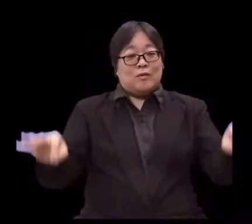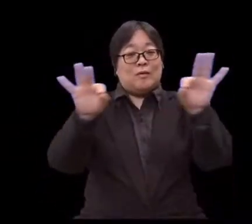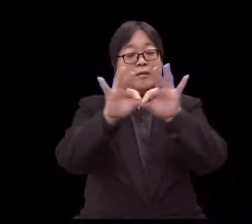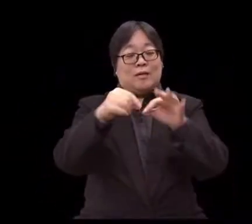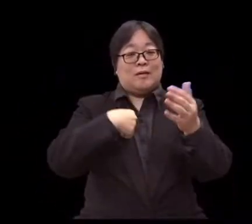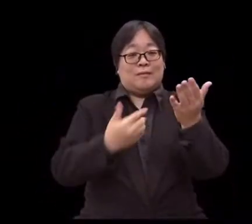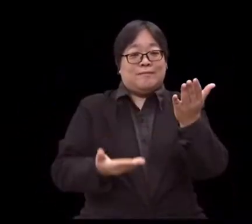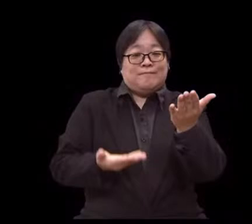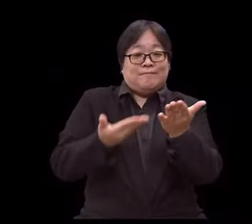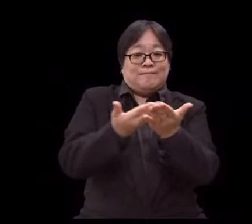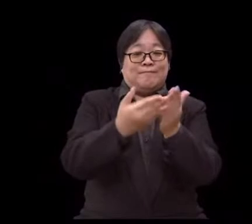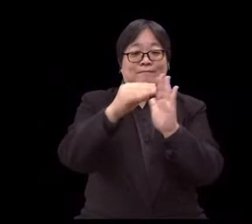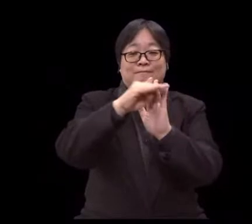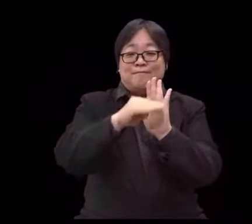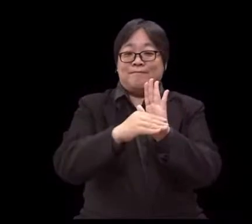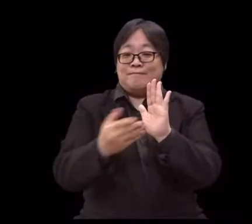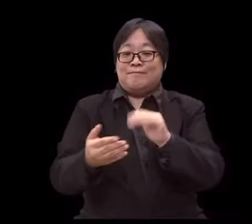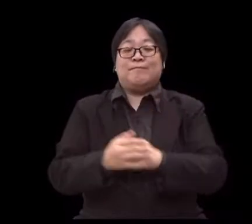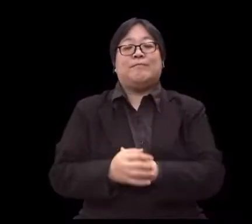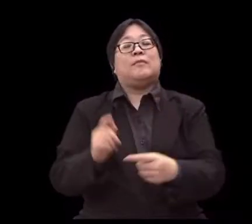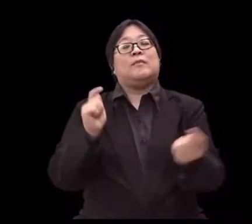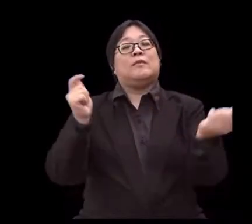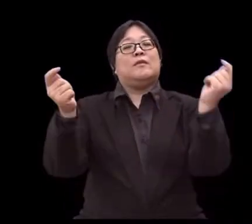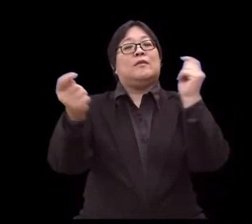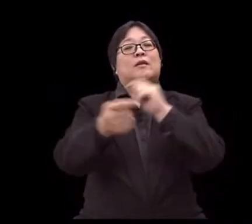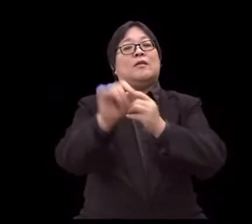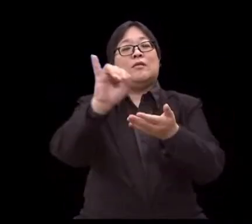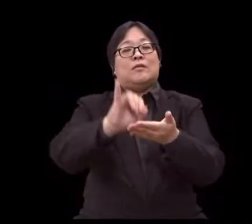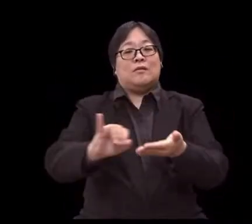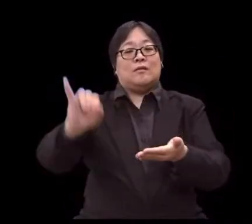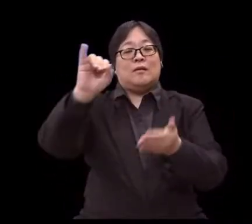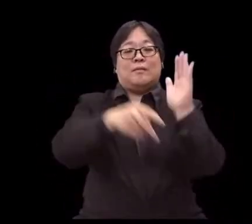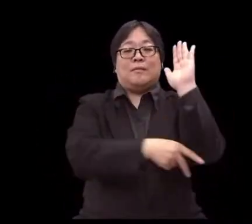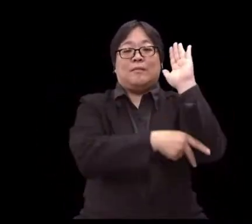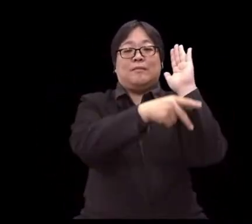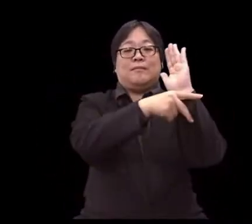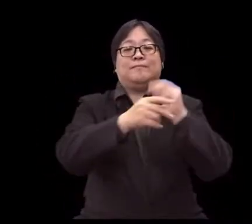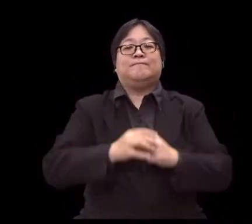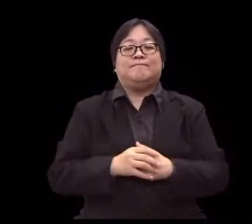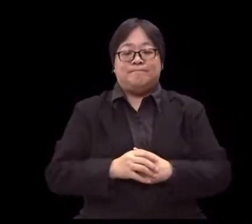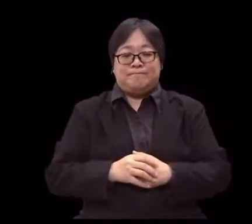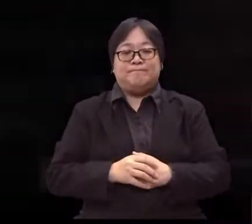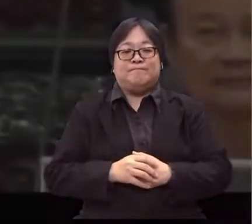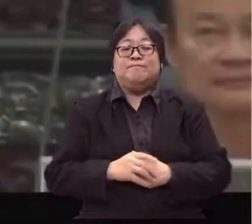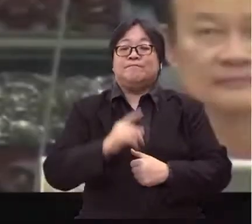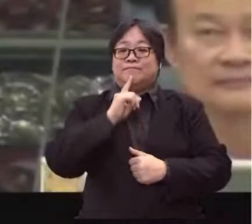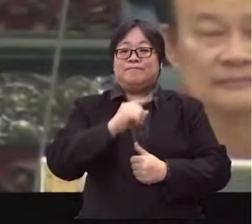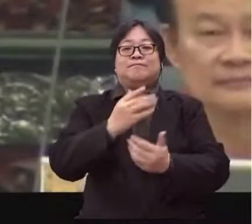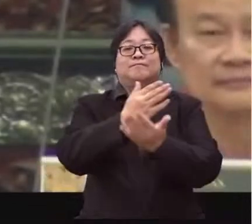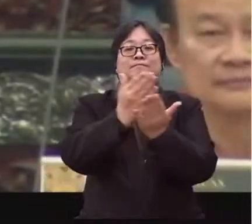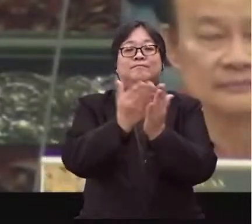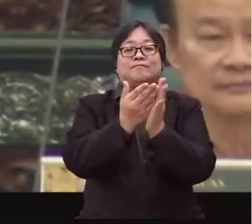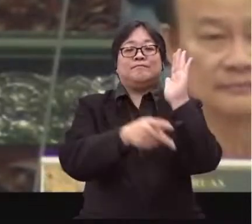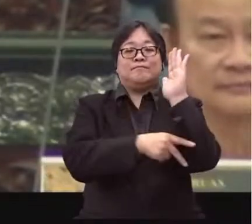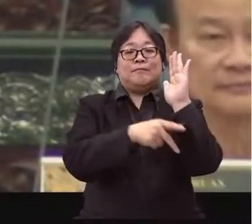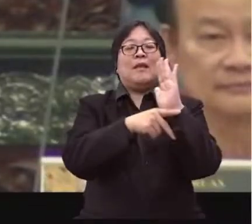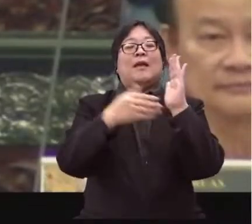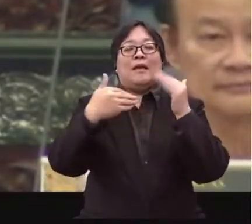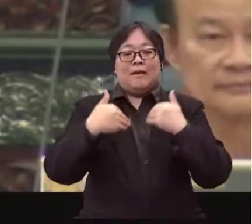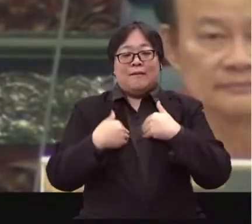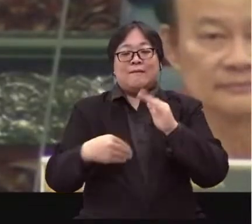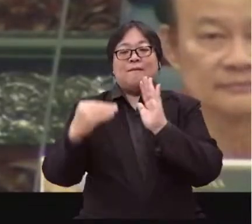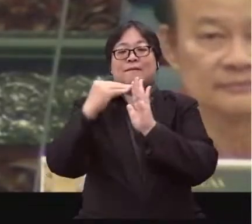bangkitkan di sini adalah tentang reformasi institusi kalimat walaupun pelancauan paling atas